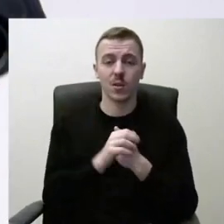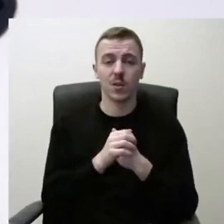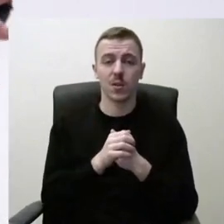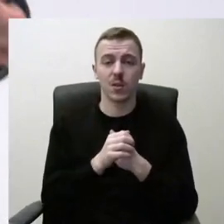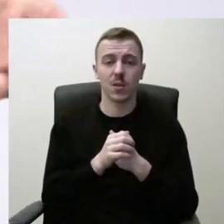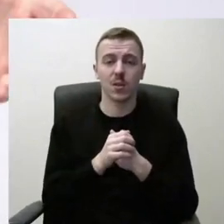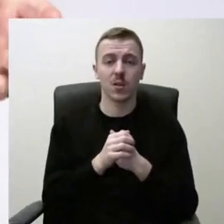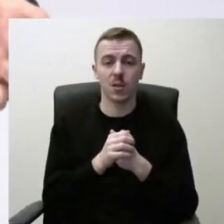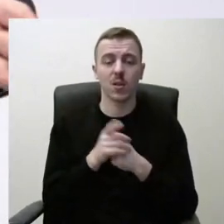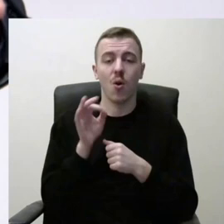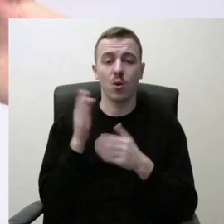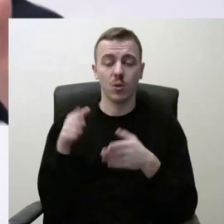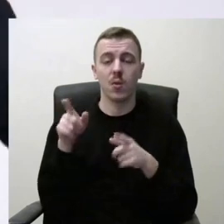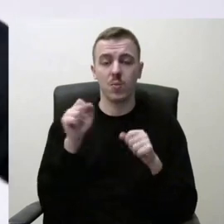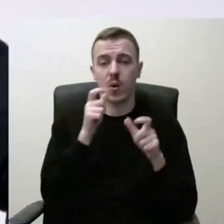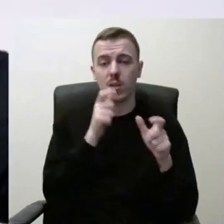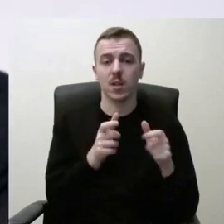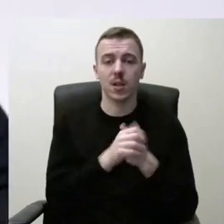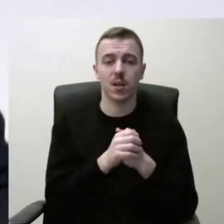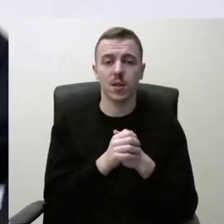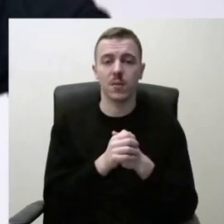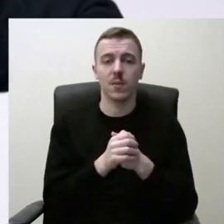jeigu supratote, kad tai apie jūs, galite atsakyti,